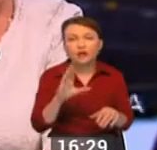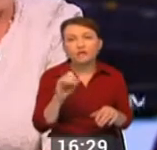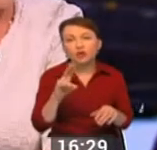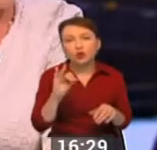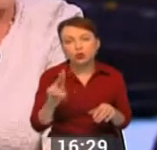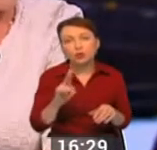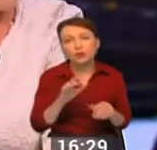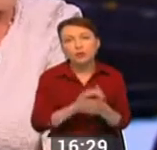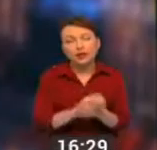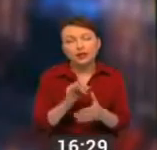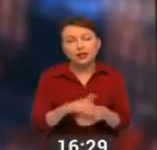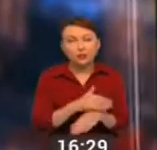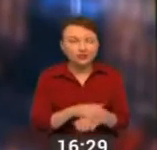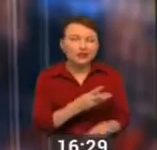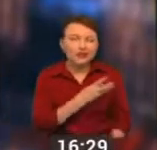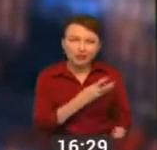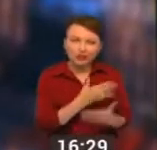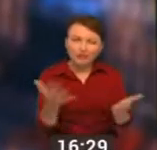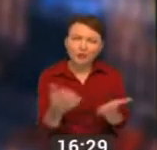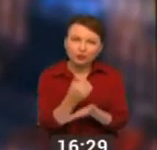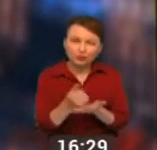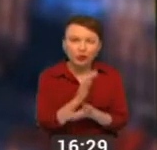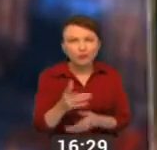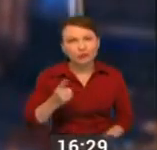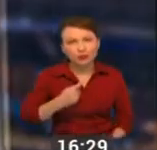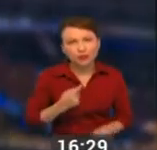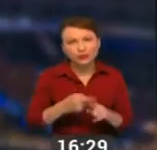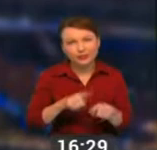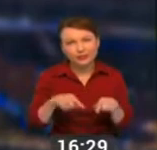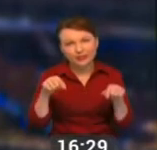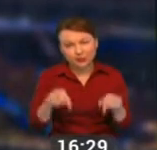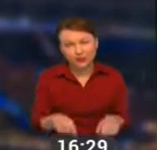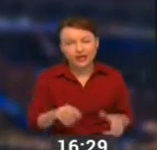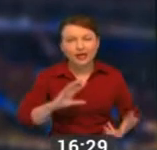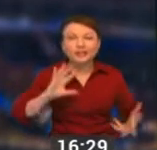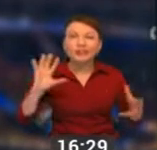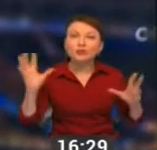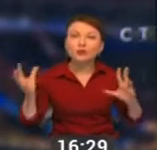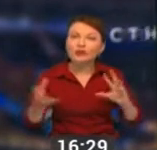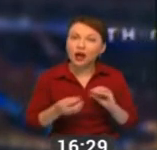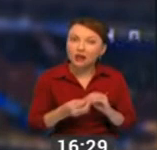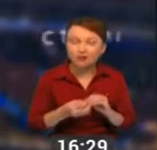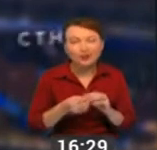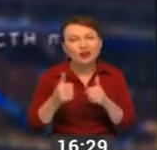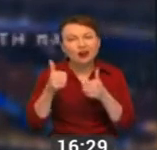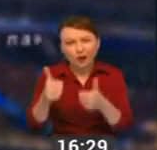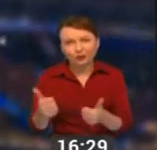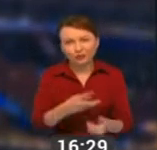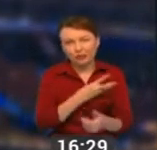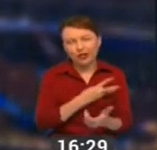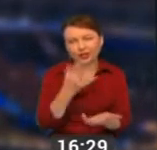і добра». Ми бажаємо вам успіху і будемо чекати вже у цій студії з результатами. Бажаємо вам хороших